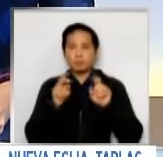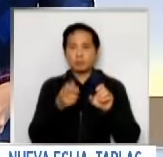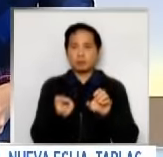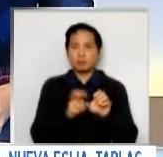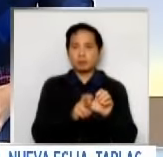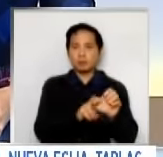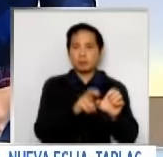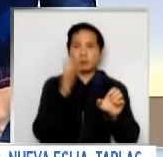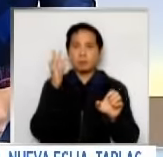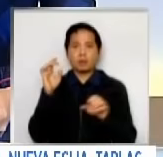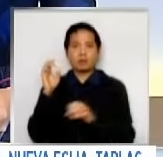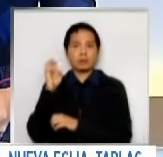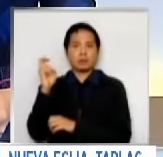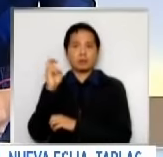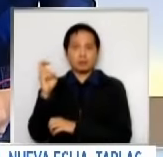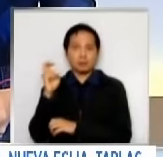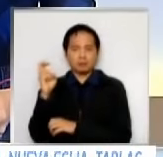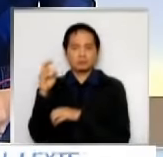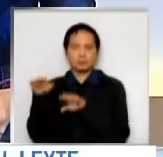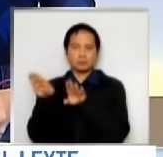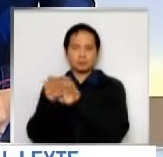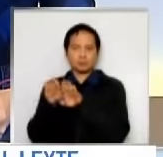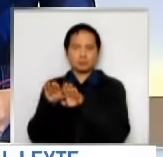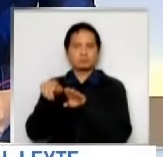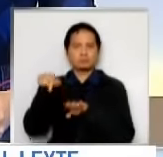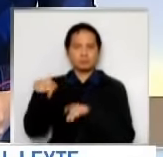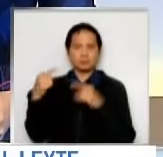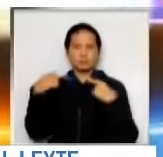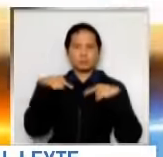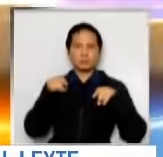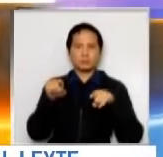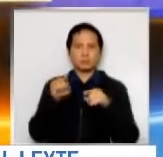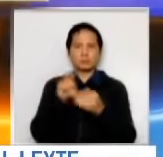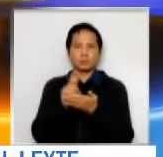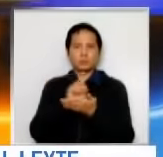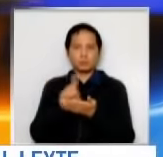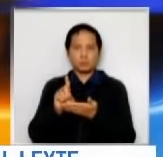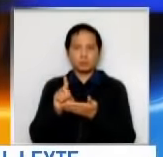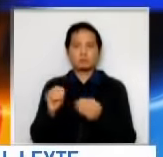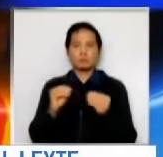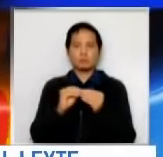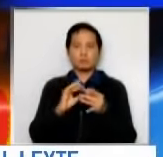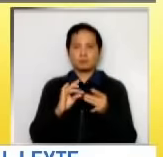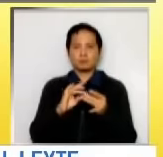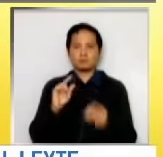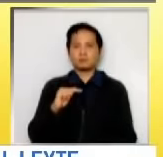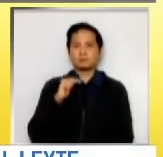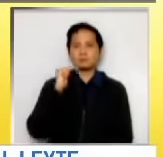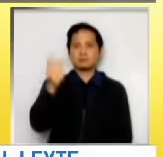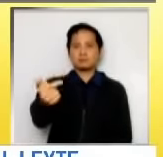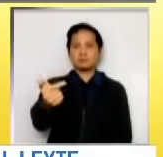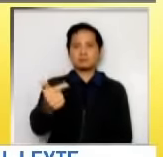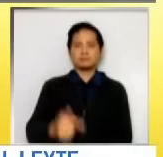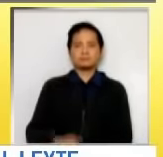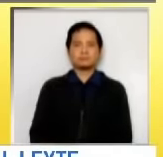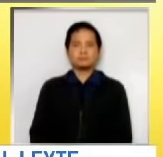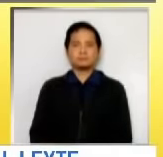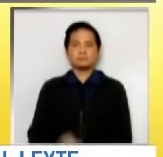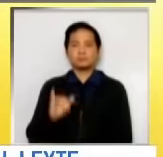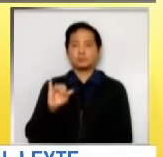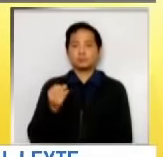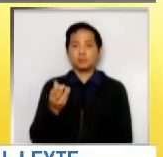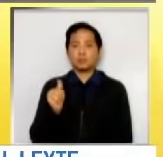ngayong Holy Week. At live mula EDSA Monumento, may unang balita si Jonathan Andal. Jonathan, dagsa na ba ang mga